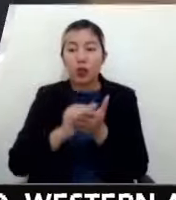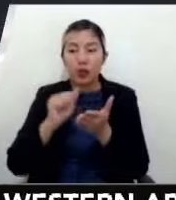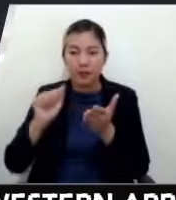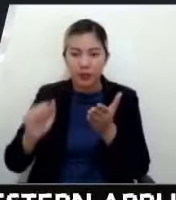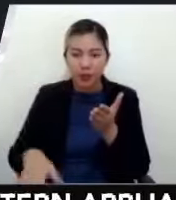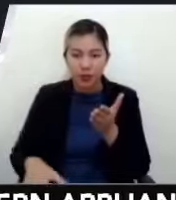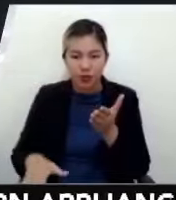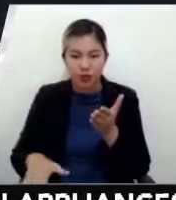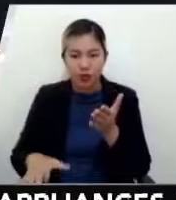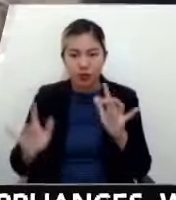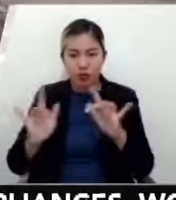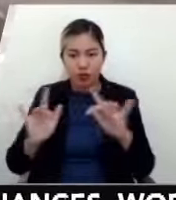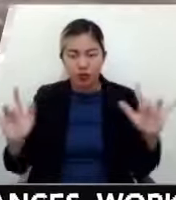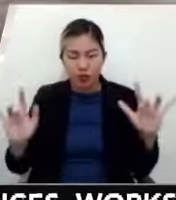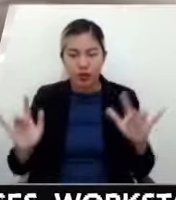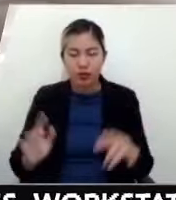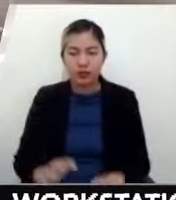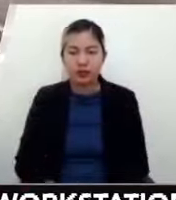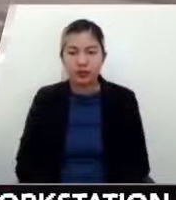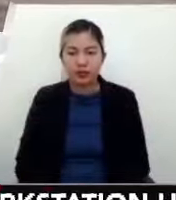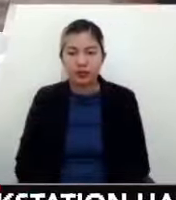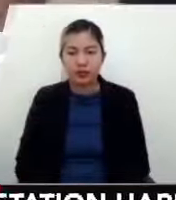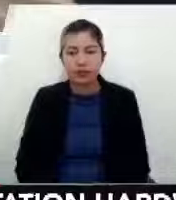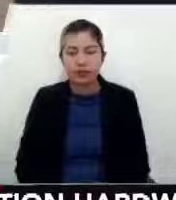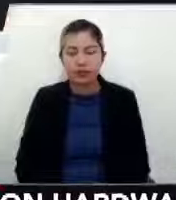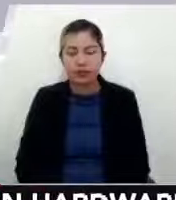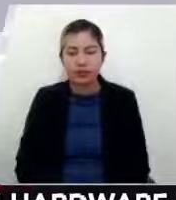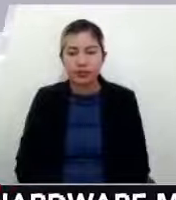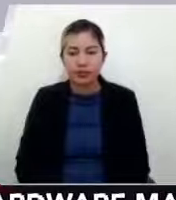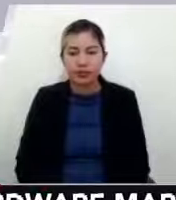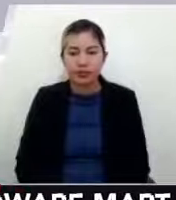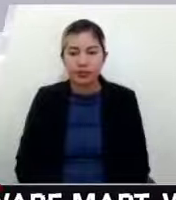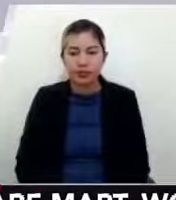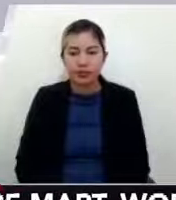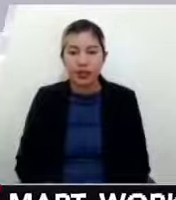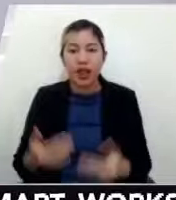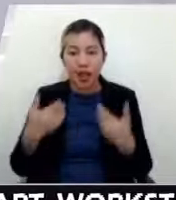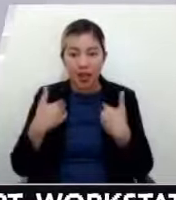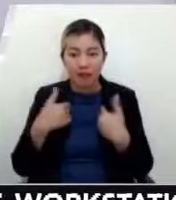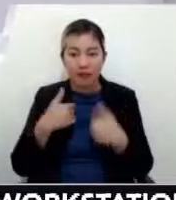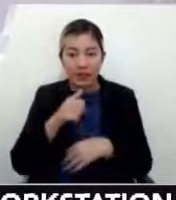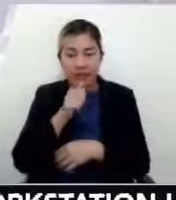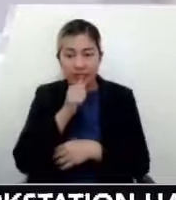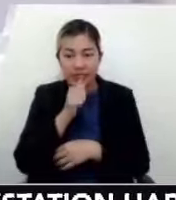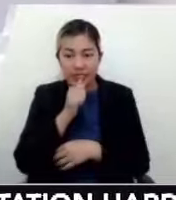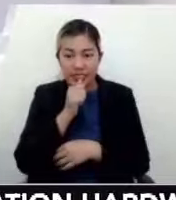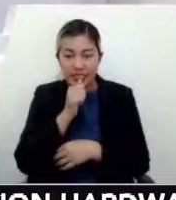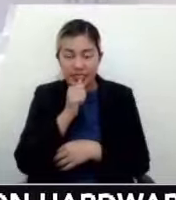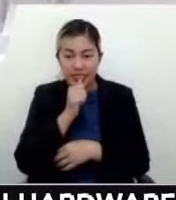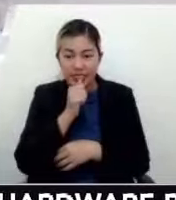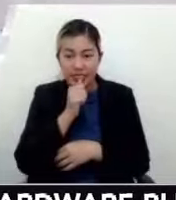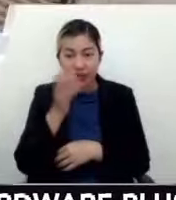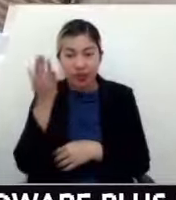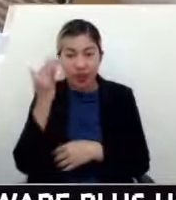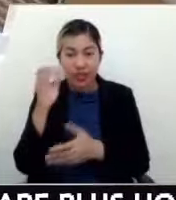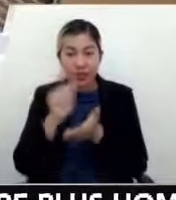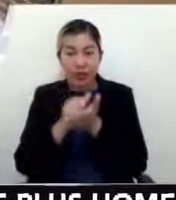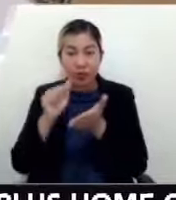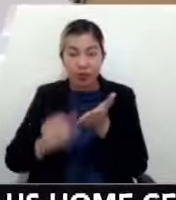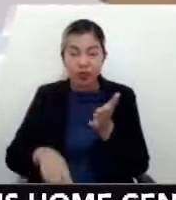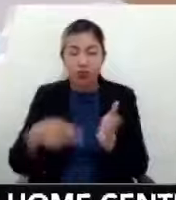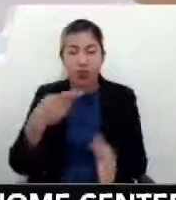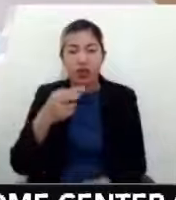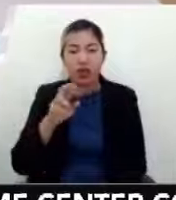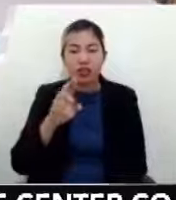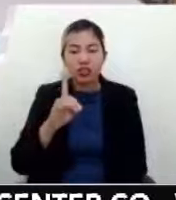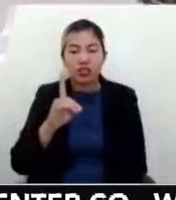lahat. Obviously, meron silang pinatago. Kasi una nilang tinanggal ay yung hard drives. So yung